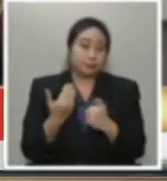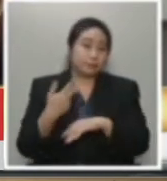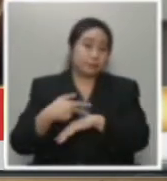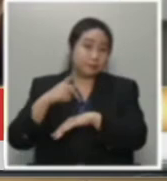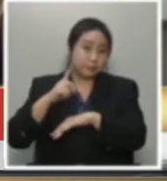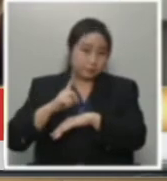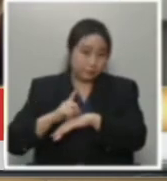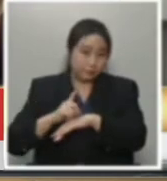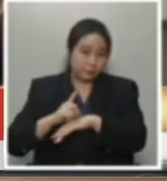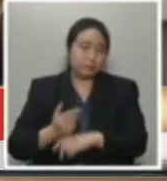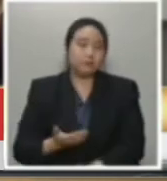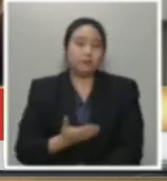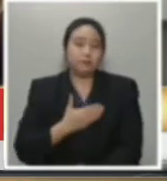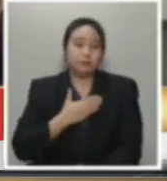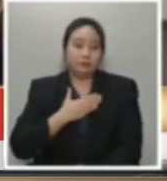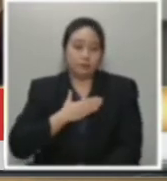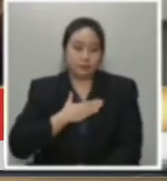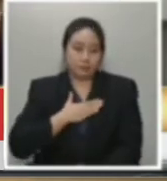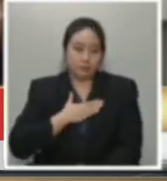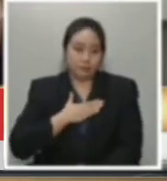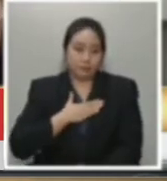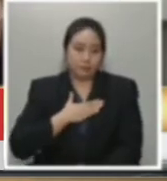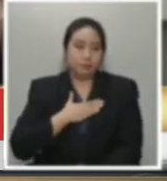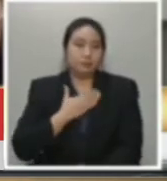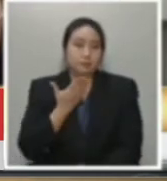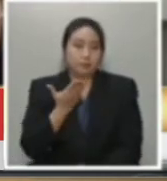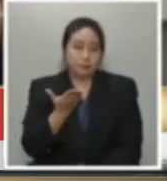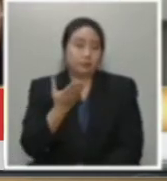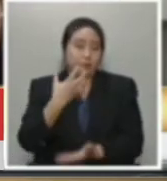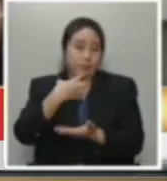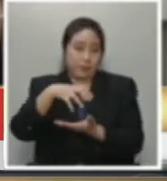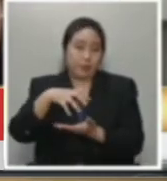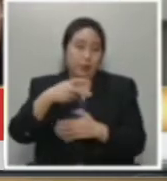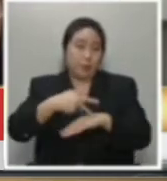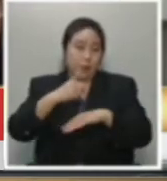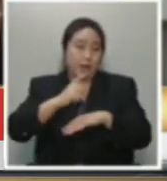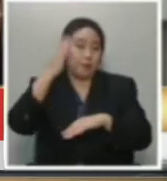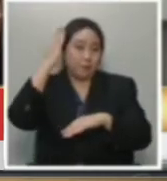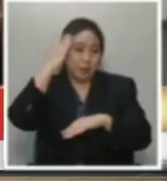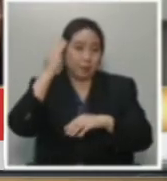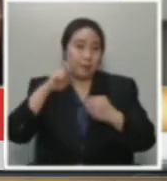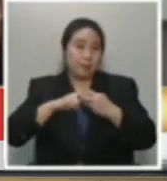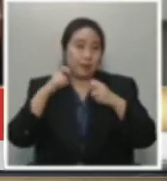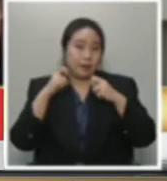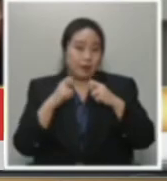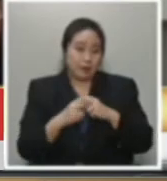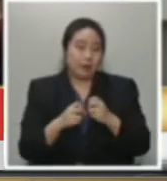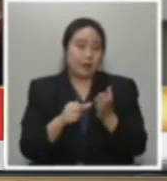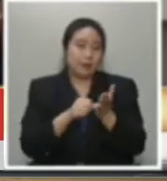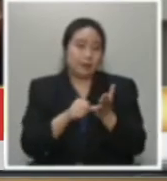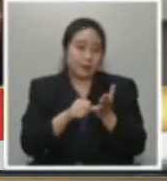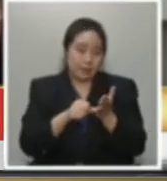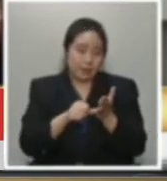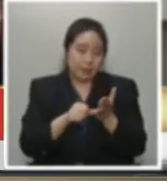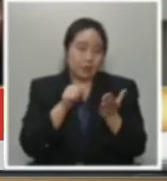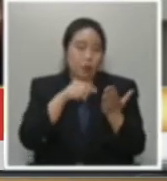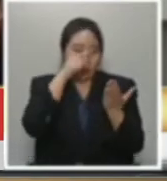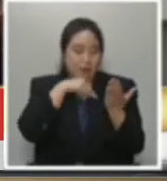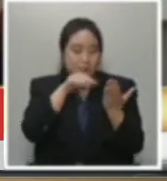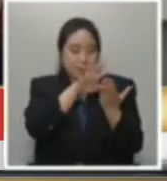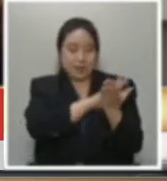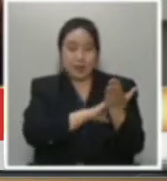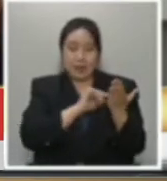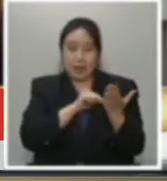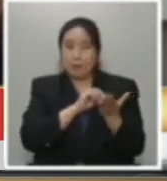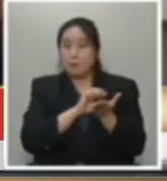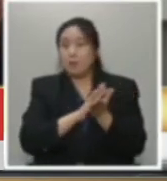คะดิฉันกราบเรียนท่านประธานทราบเพื่อแก้ปัญหาแนวทางในการปฏิรูปประเทศดังนี้การเป